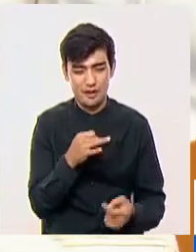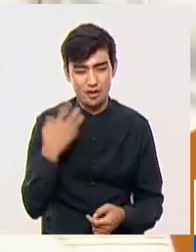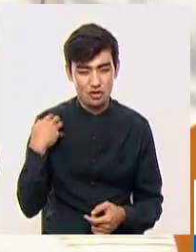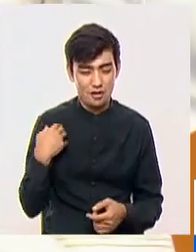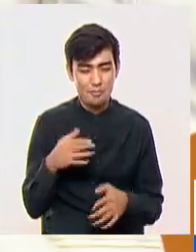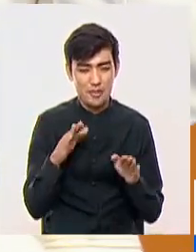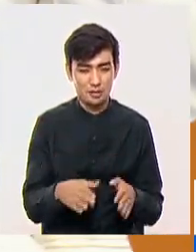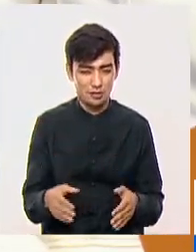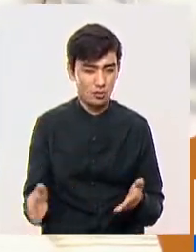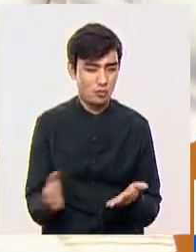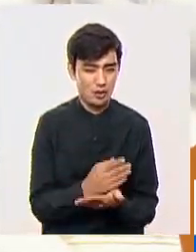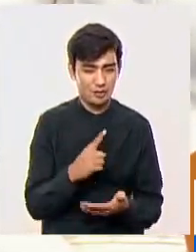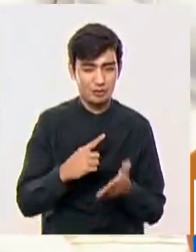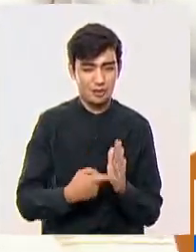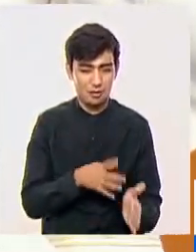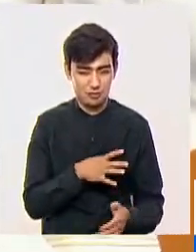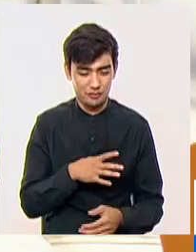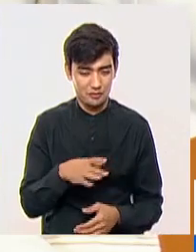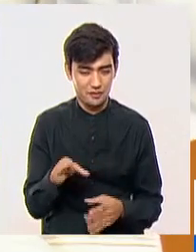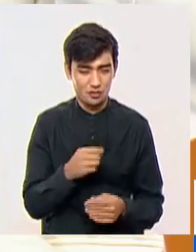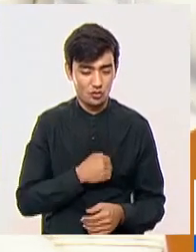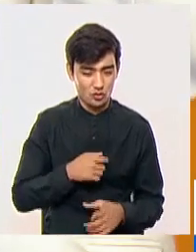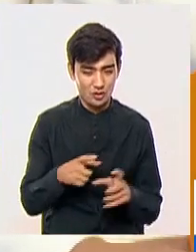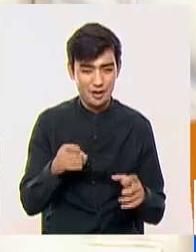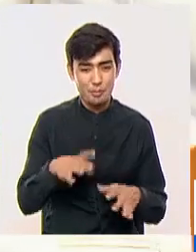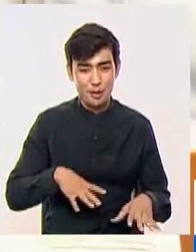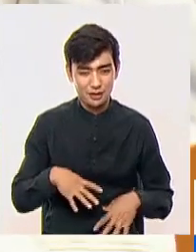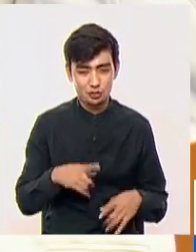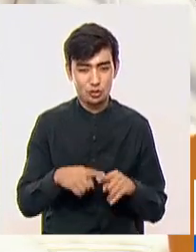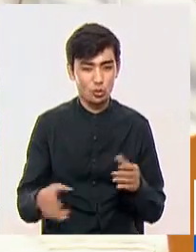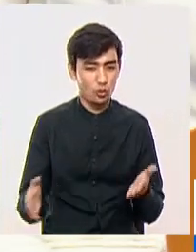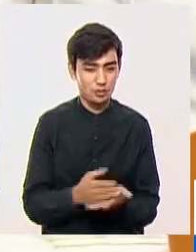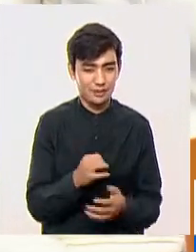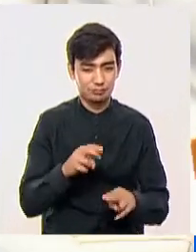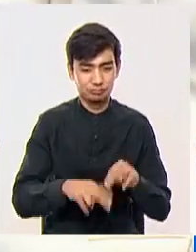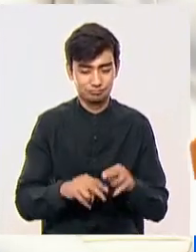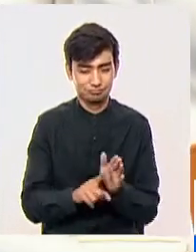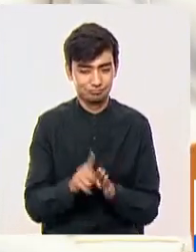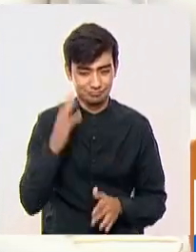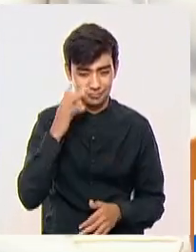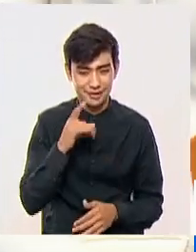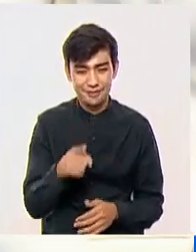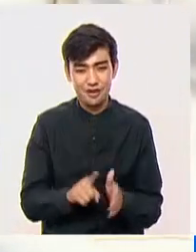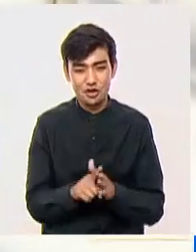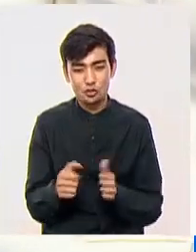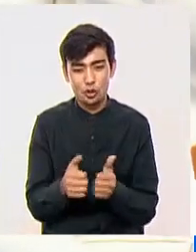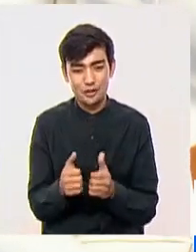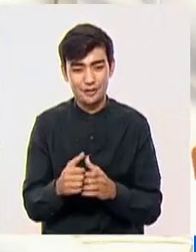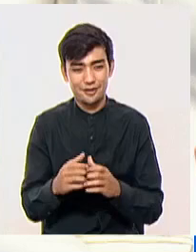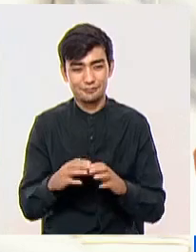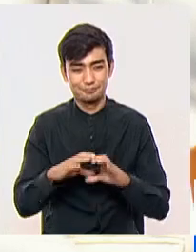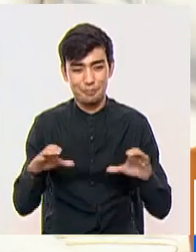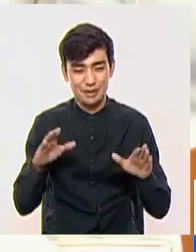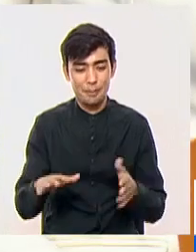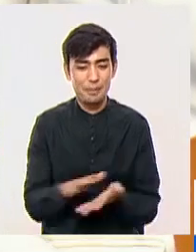арада орынды босатуды талап етті дейді наразы топ. Үйткені базар сүрліп, құрылыс басталмақ. Алғашында көрші ғимараттан